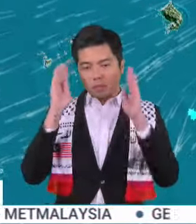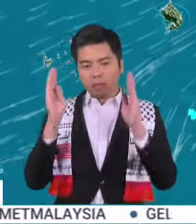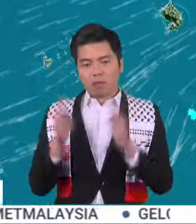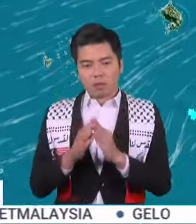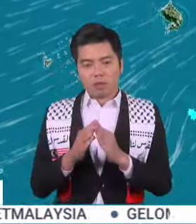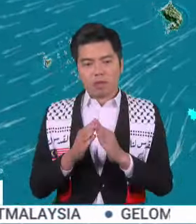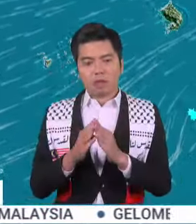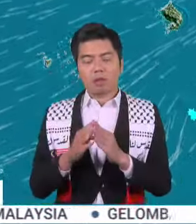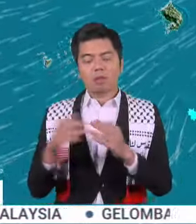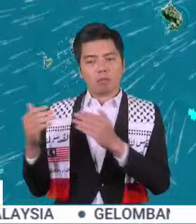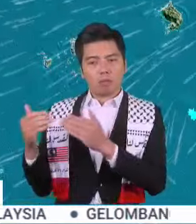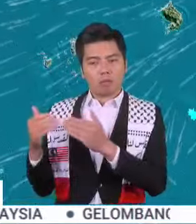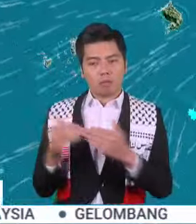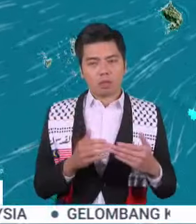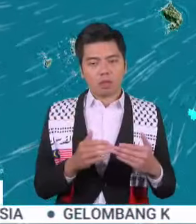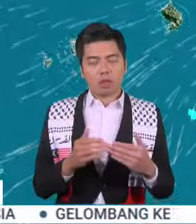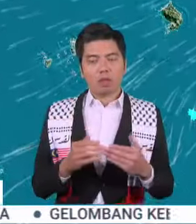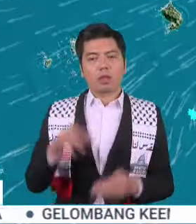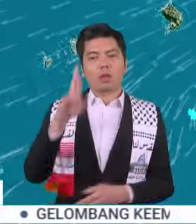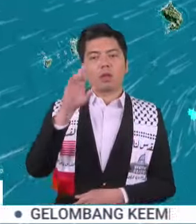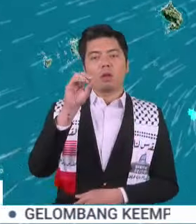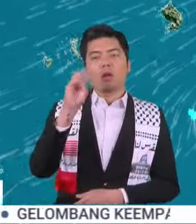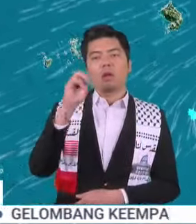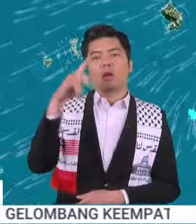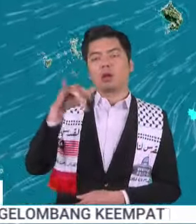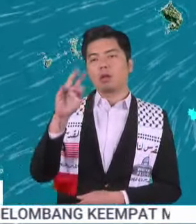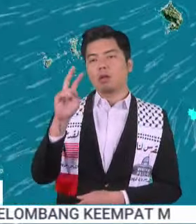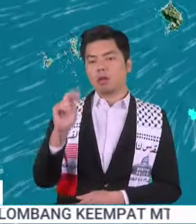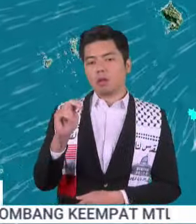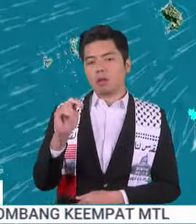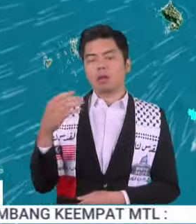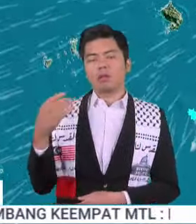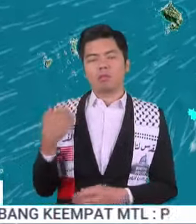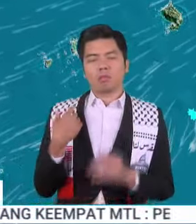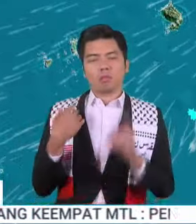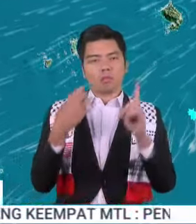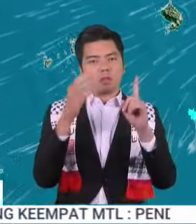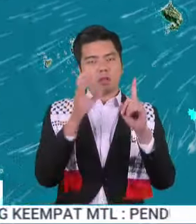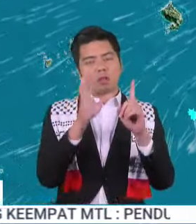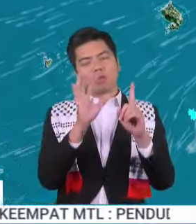235.9 mm dan diikuti seterusnya daerah Rompin di negeri Pahang iaitu sebanyak